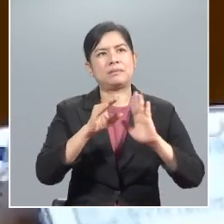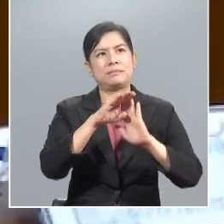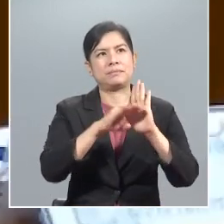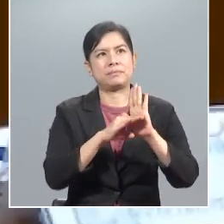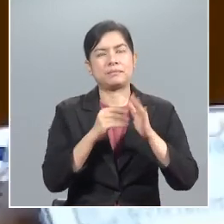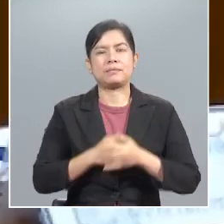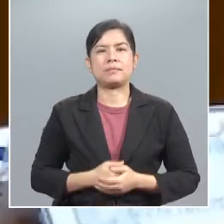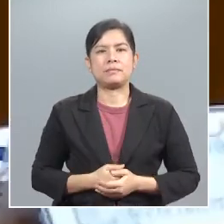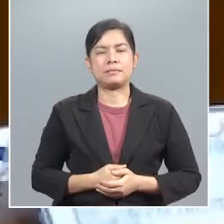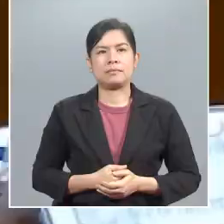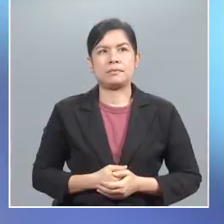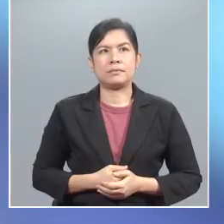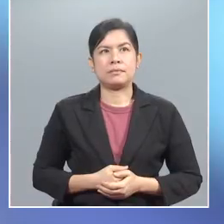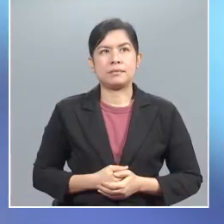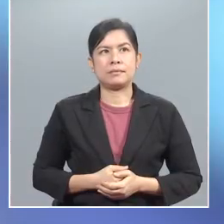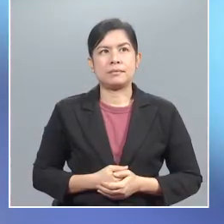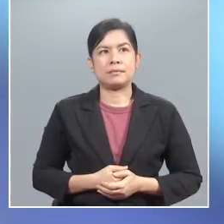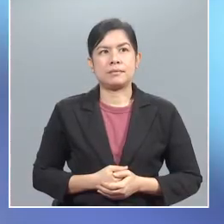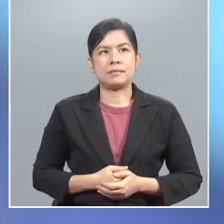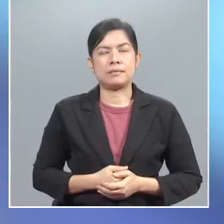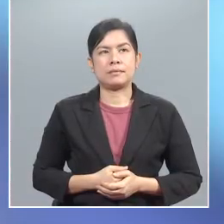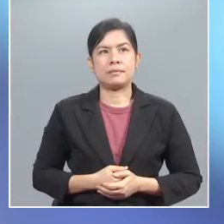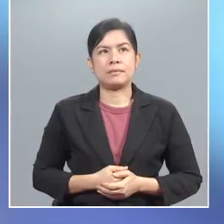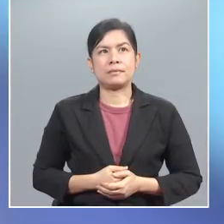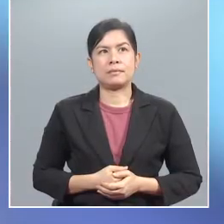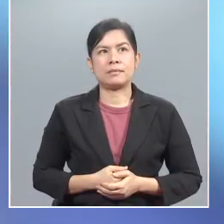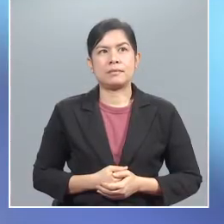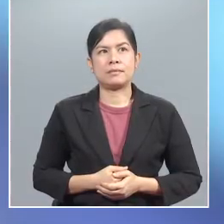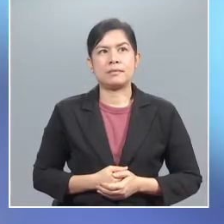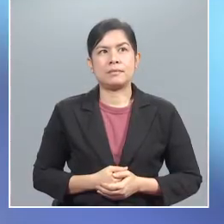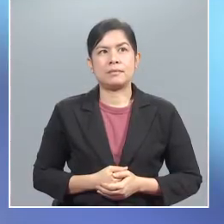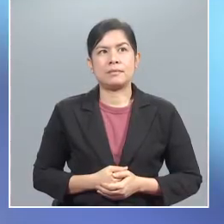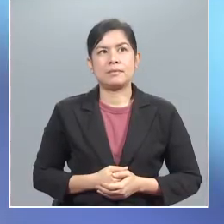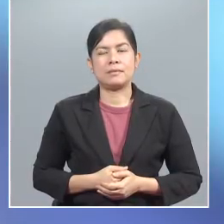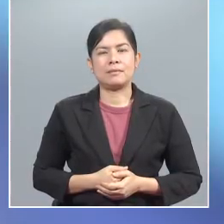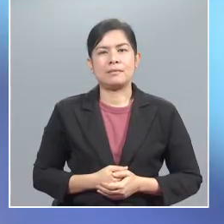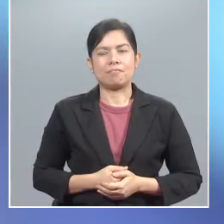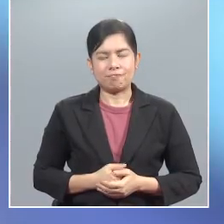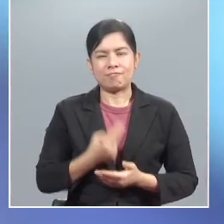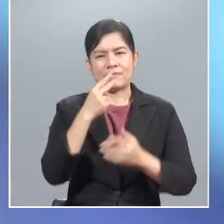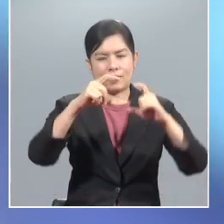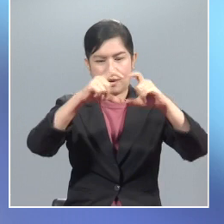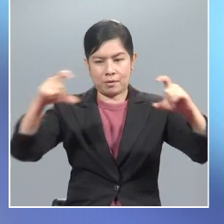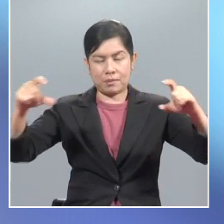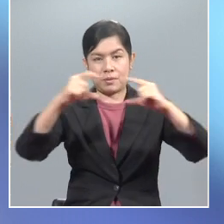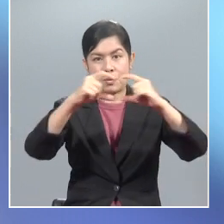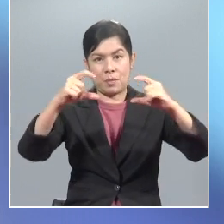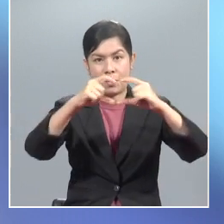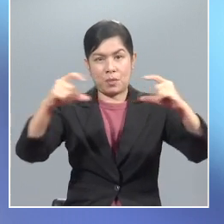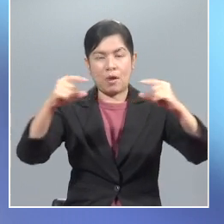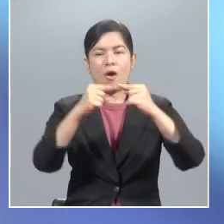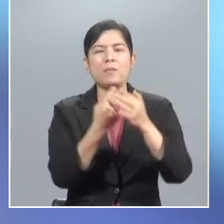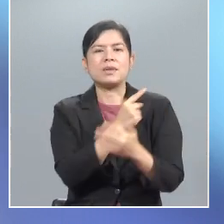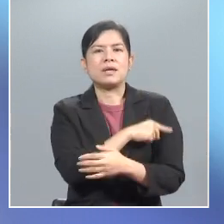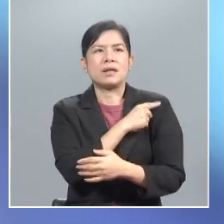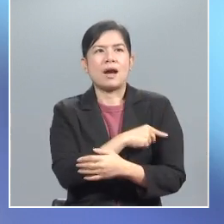ี่ค่ะคือทำ